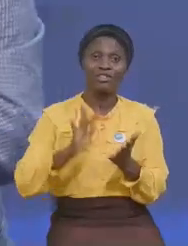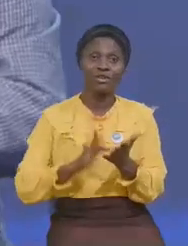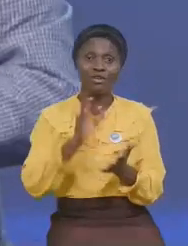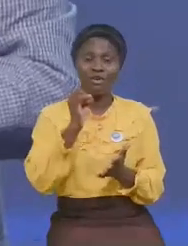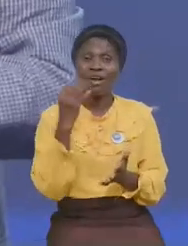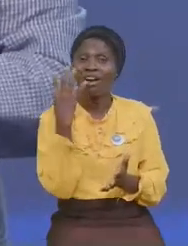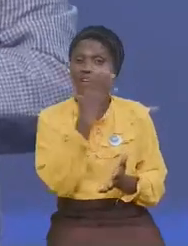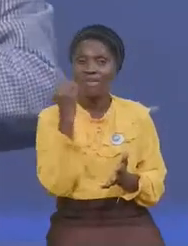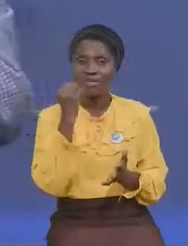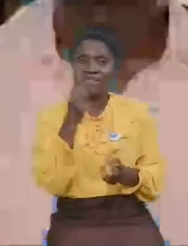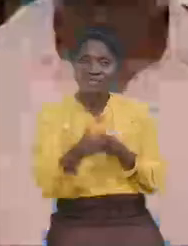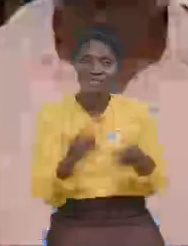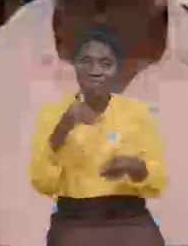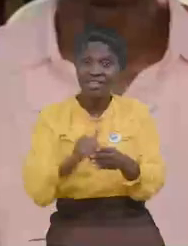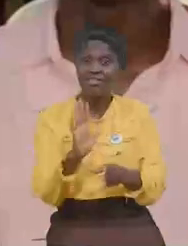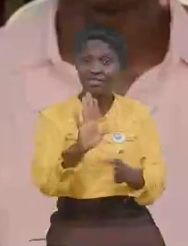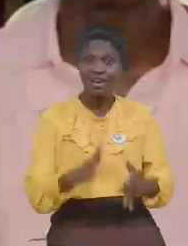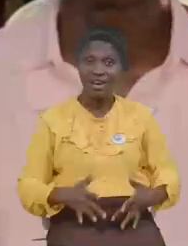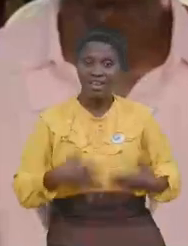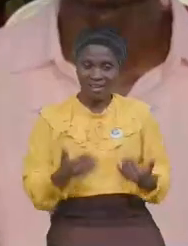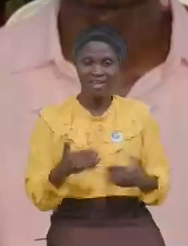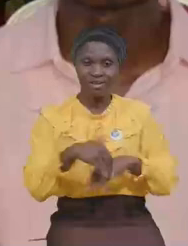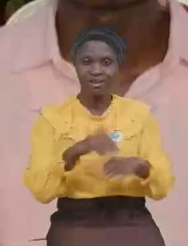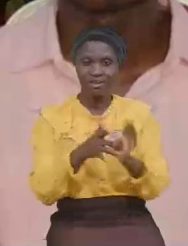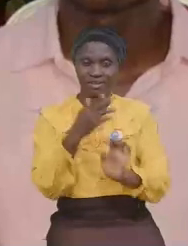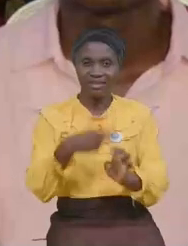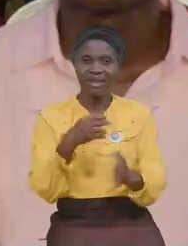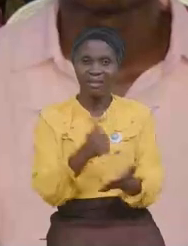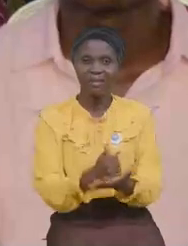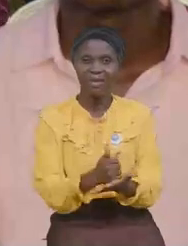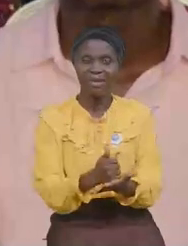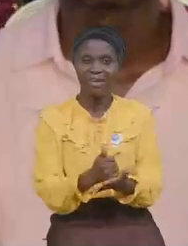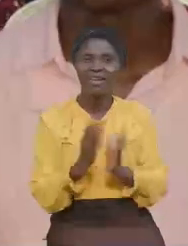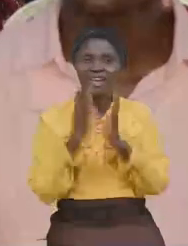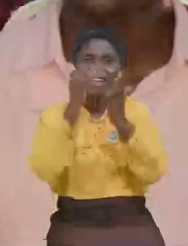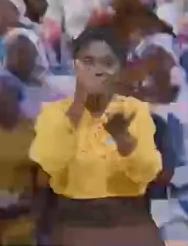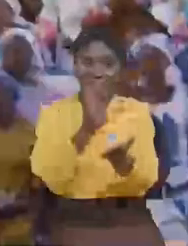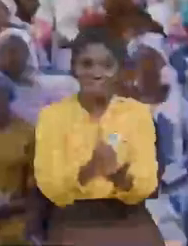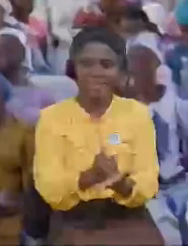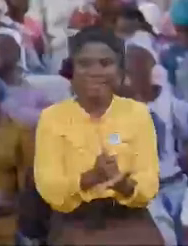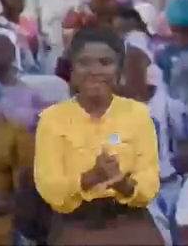de sa visite de gloire dans votre vie ce soir. Amen.